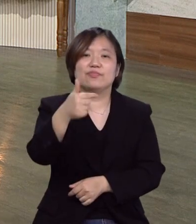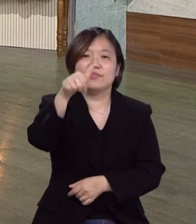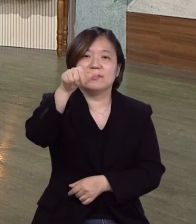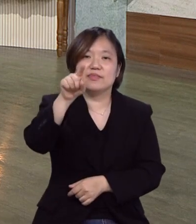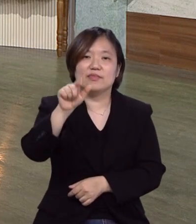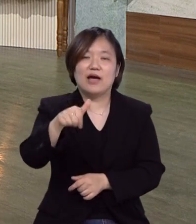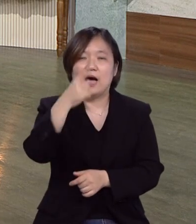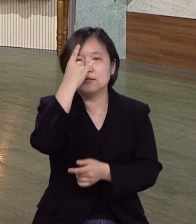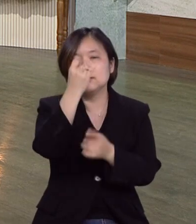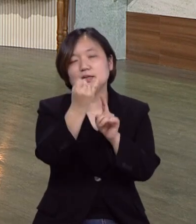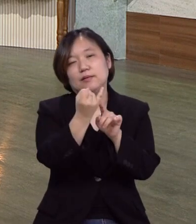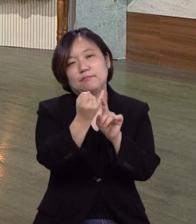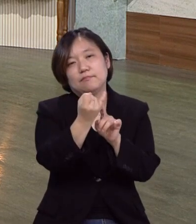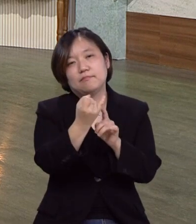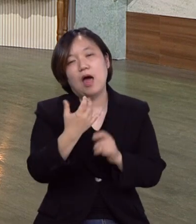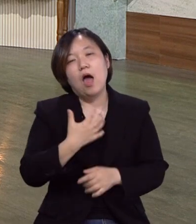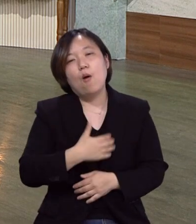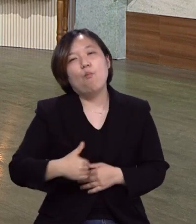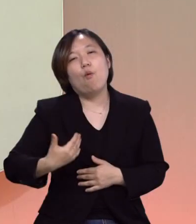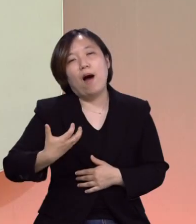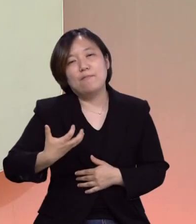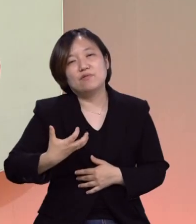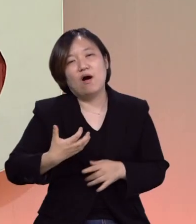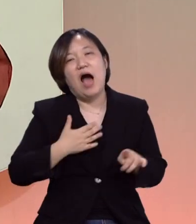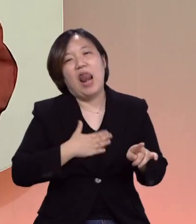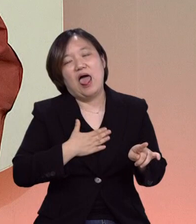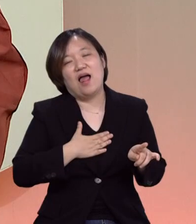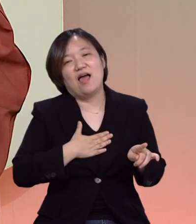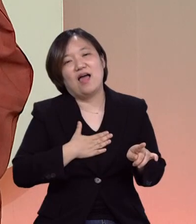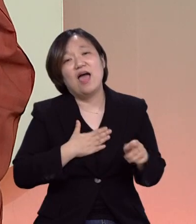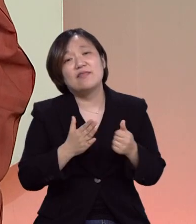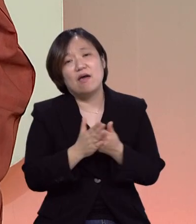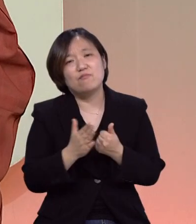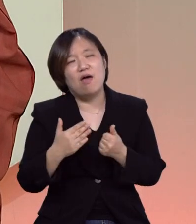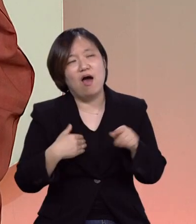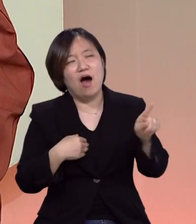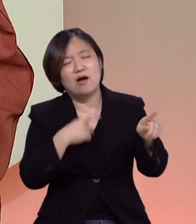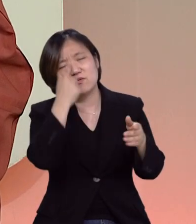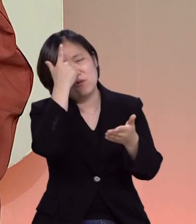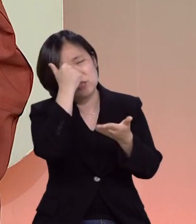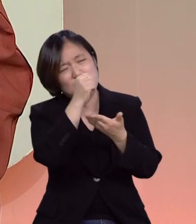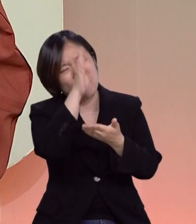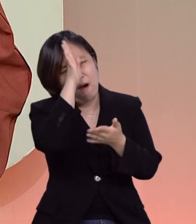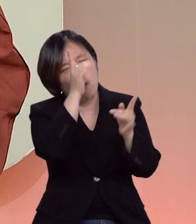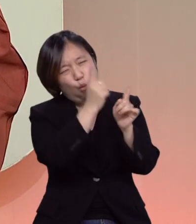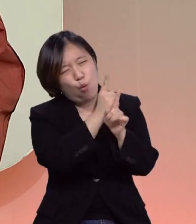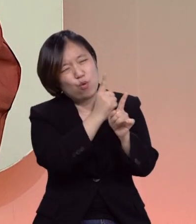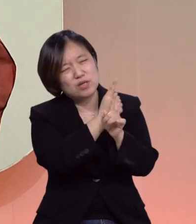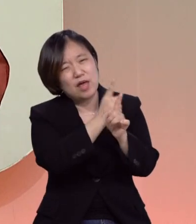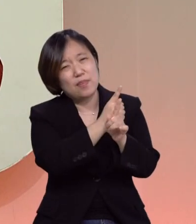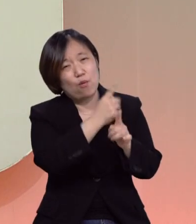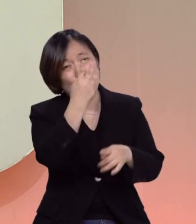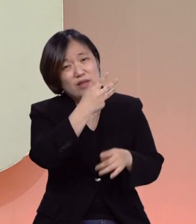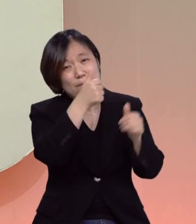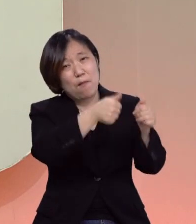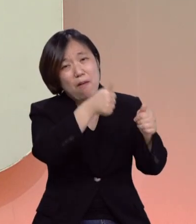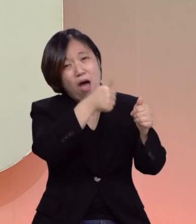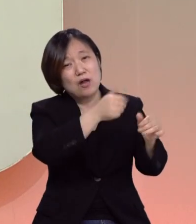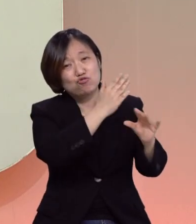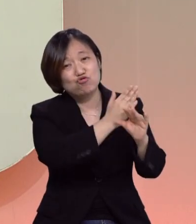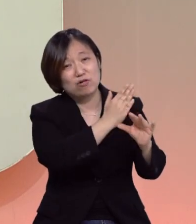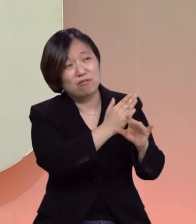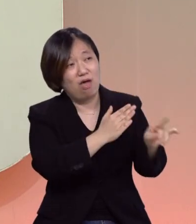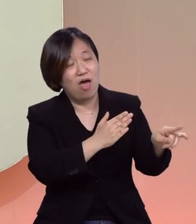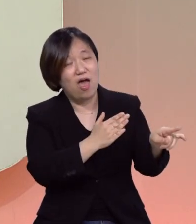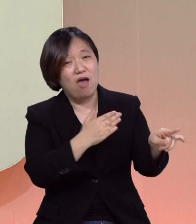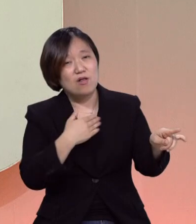예전에 보신 적이 있으셔 가지고 저스님이 지금 병 고치겠다고 삼천배하고 있는데 저 스님의